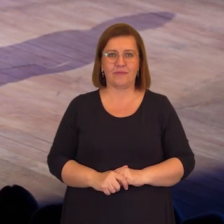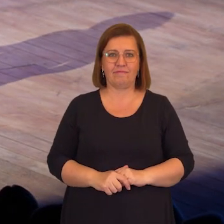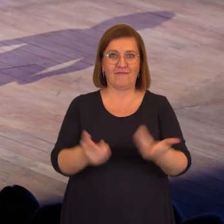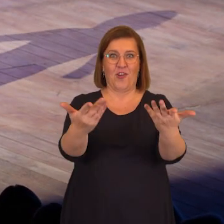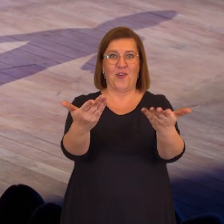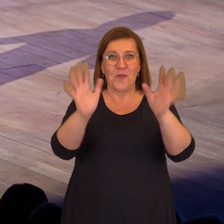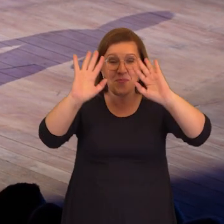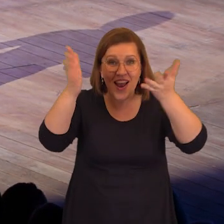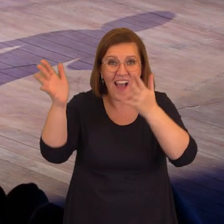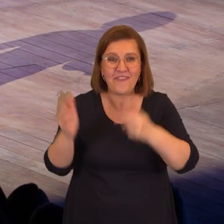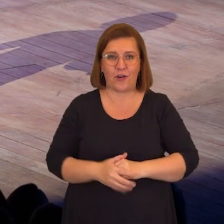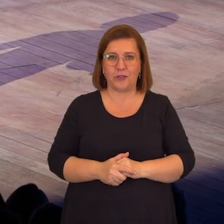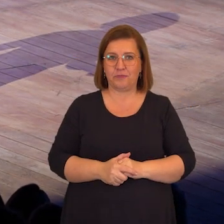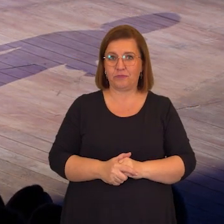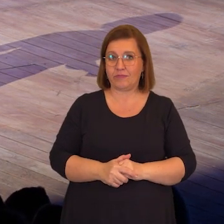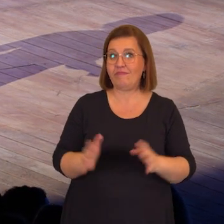Brawo!